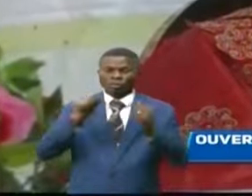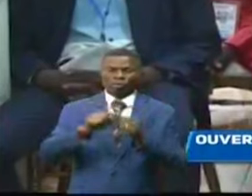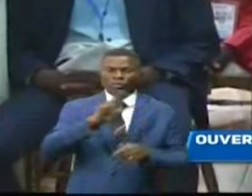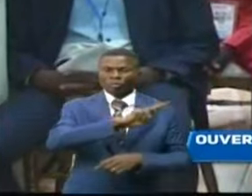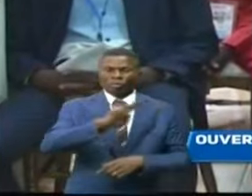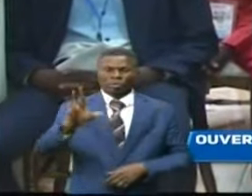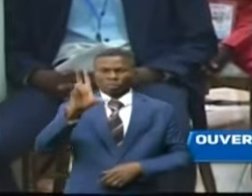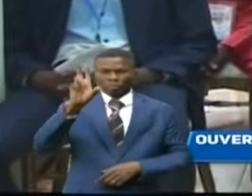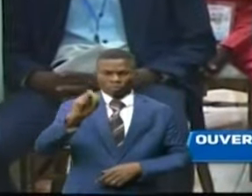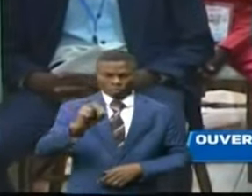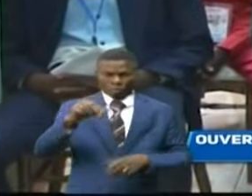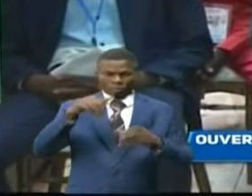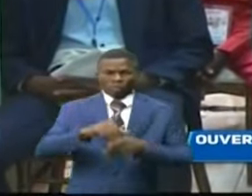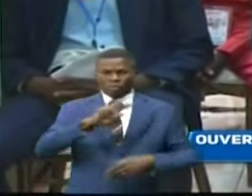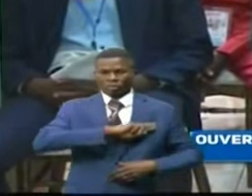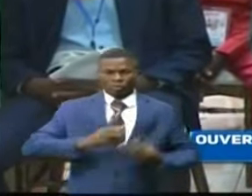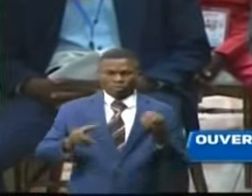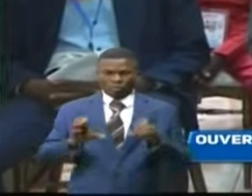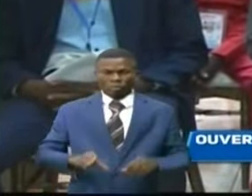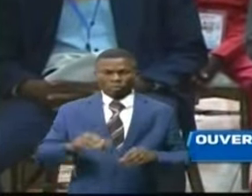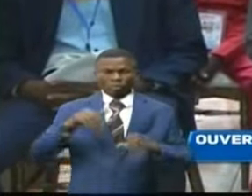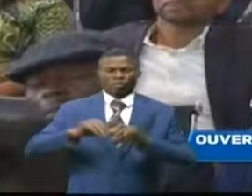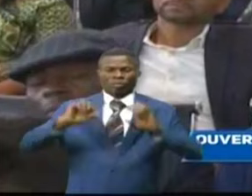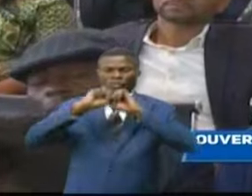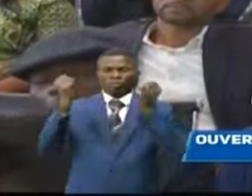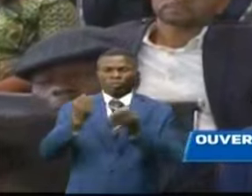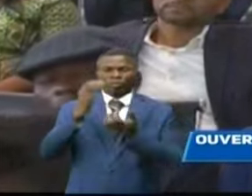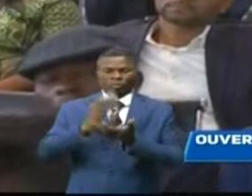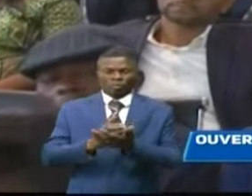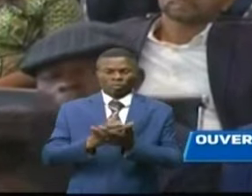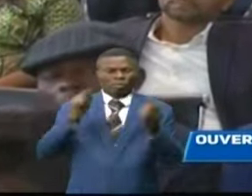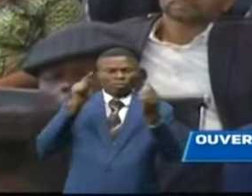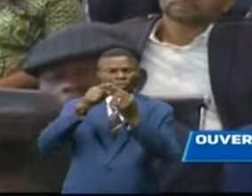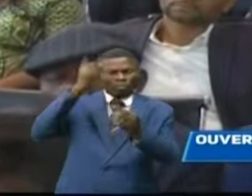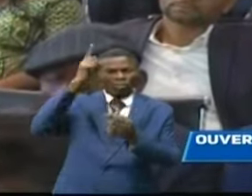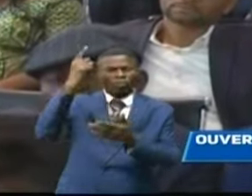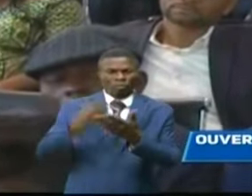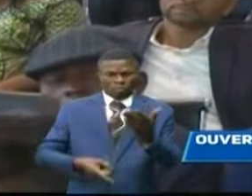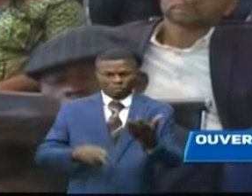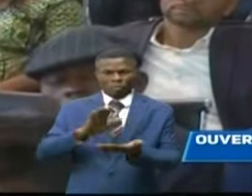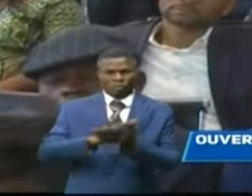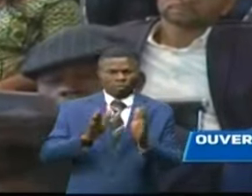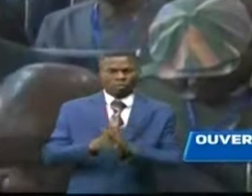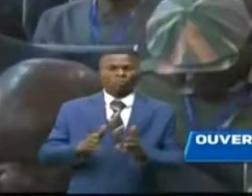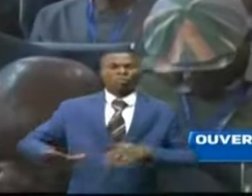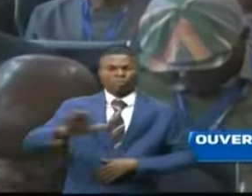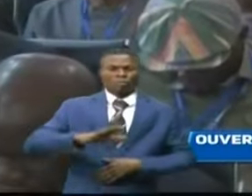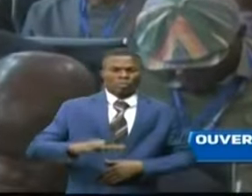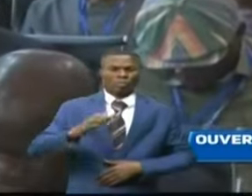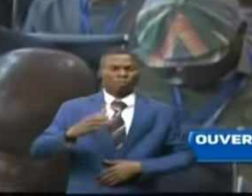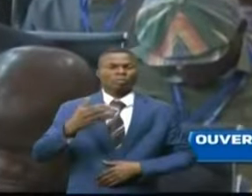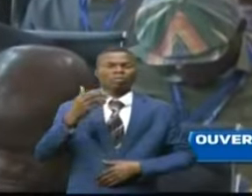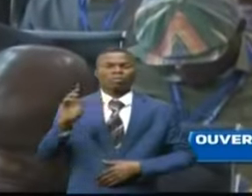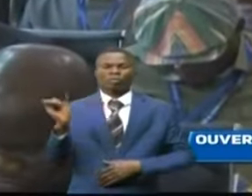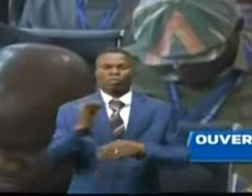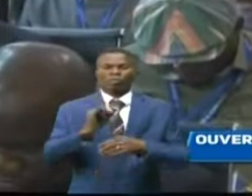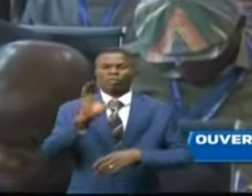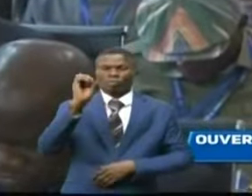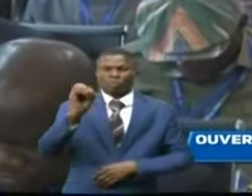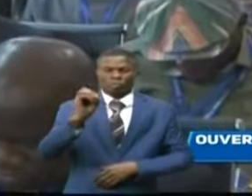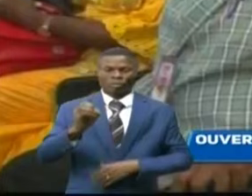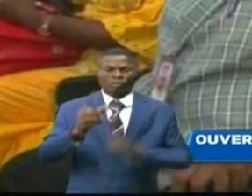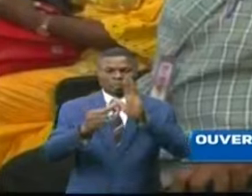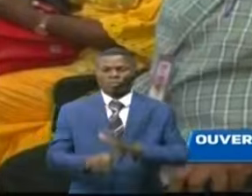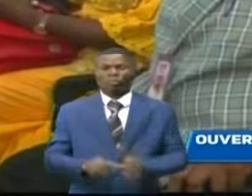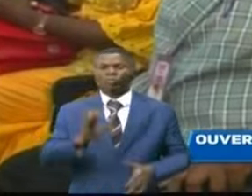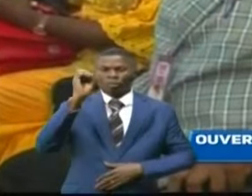Congo, contribution du secteur privé ». Objectif visé est de devenir un pays avec zéro nouvelle infection, zéro